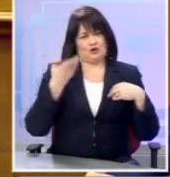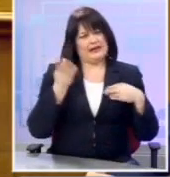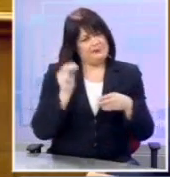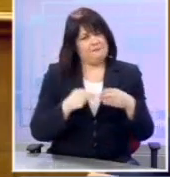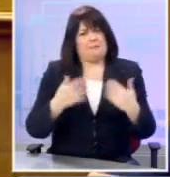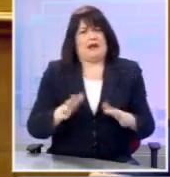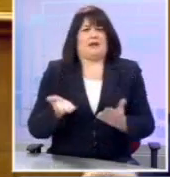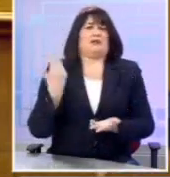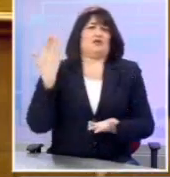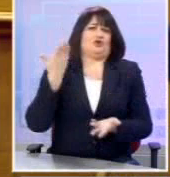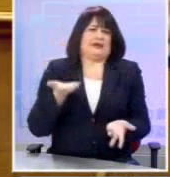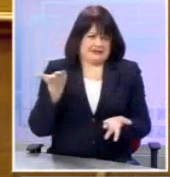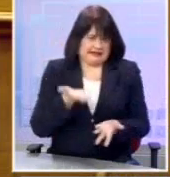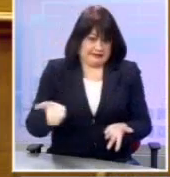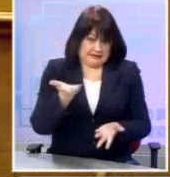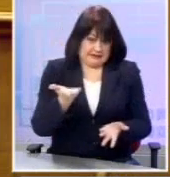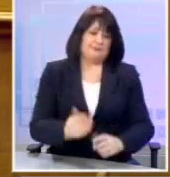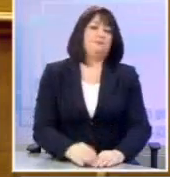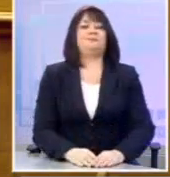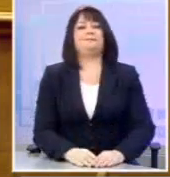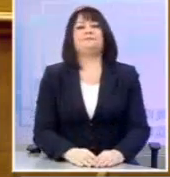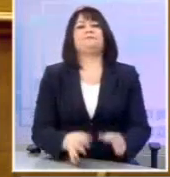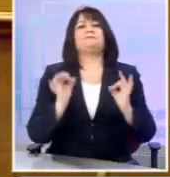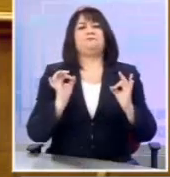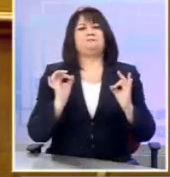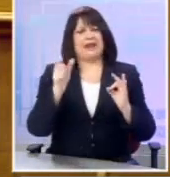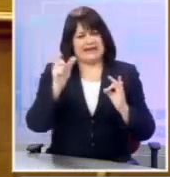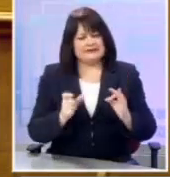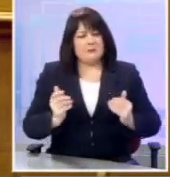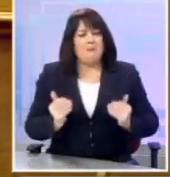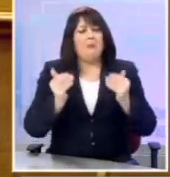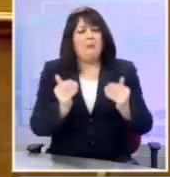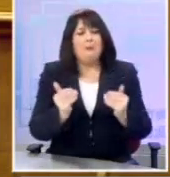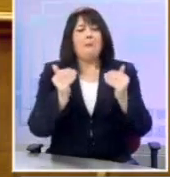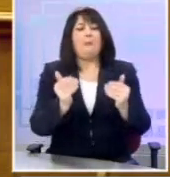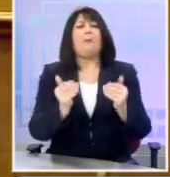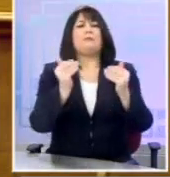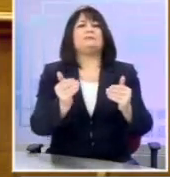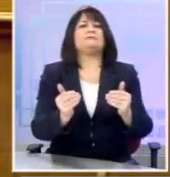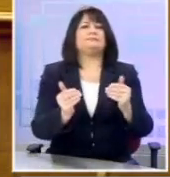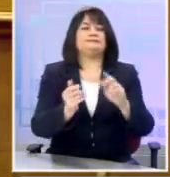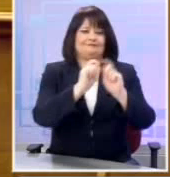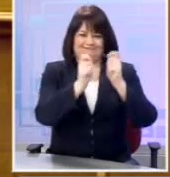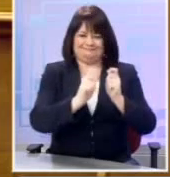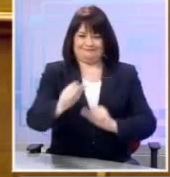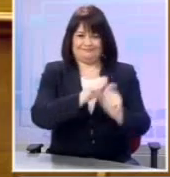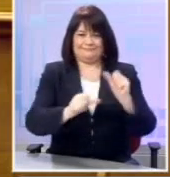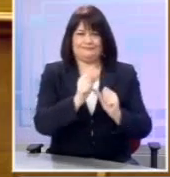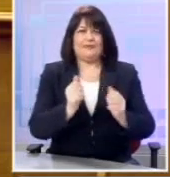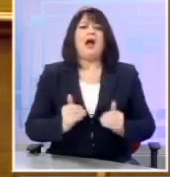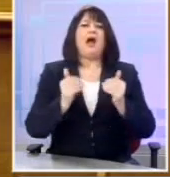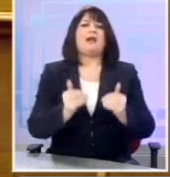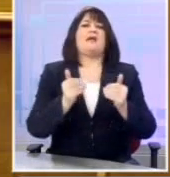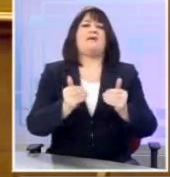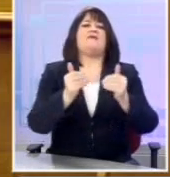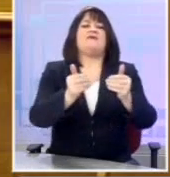ψηφίσει. Βεβαίως αναστέλλατε στο Ευηγενικές την διαρθρωτική μεταρρύθμιση